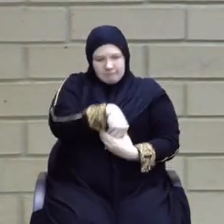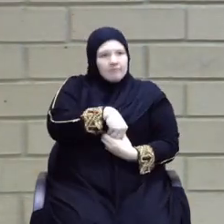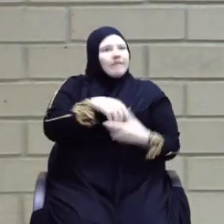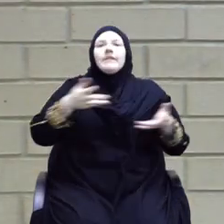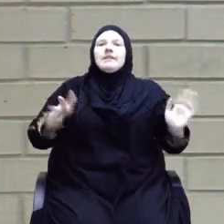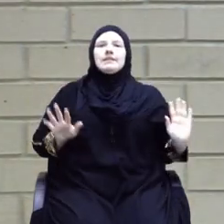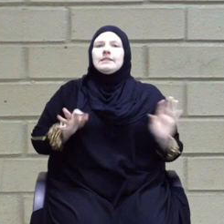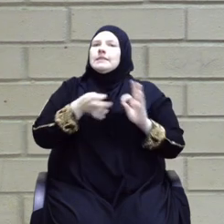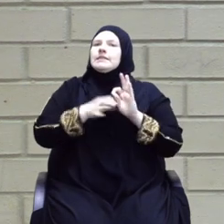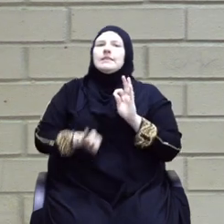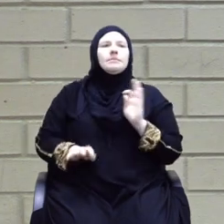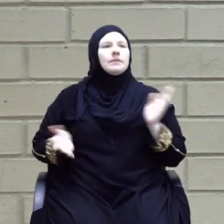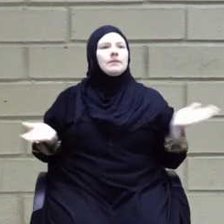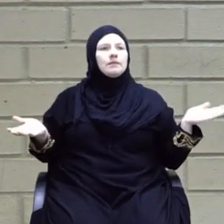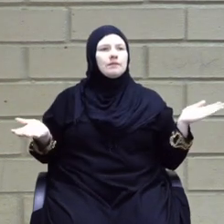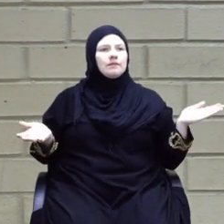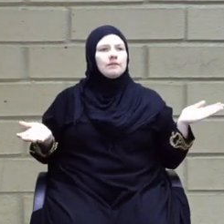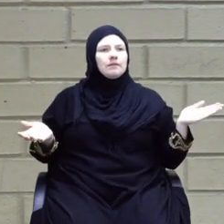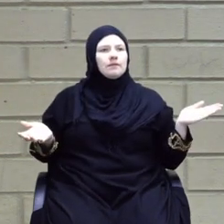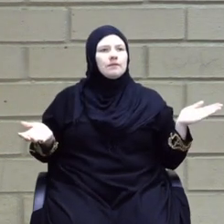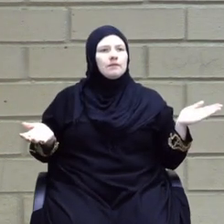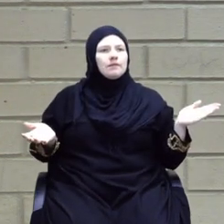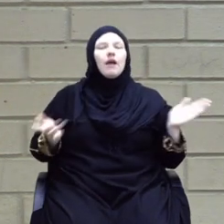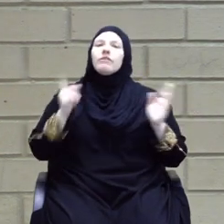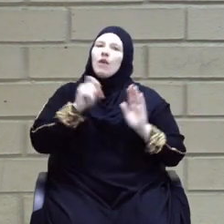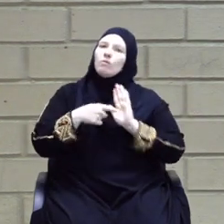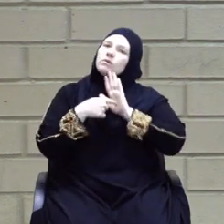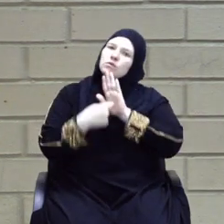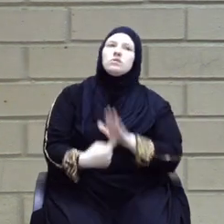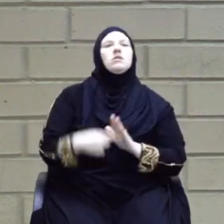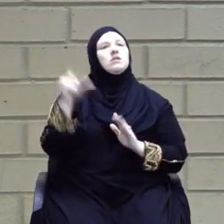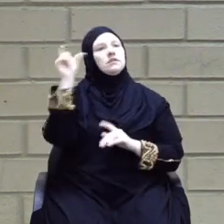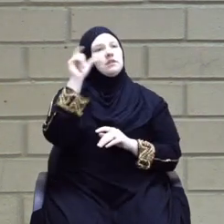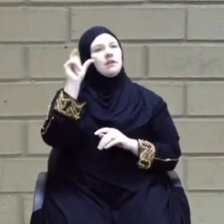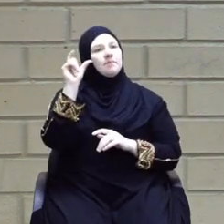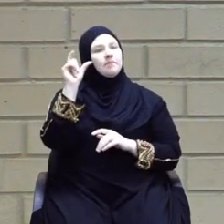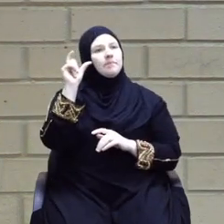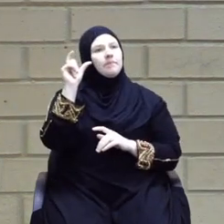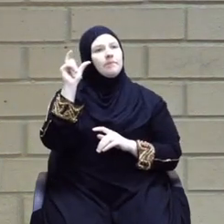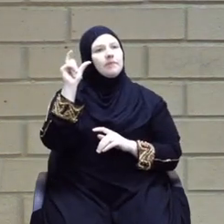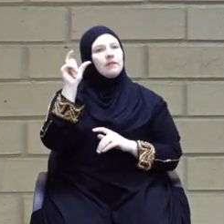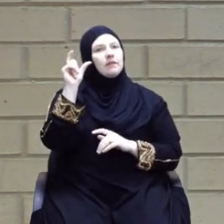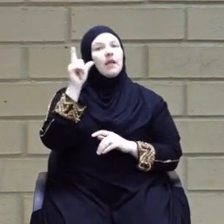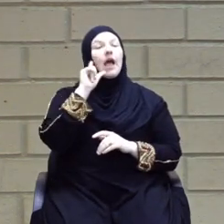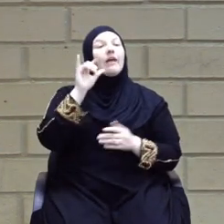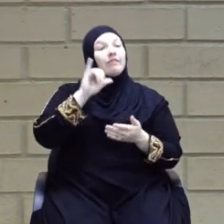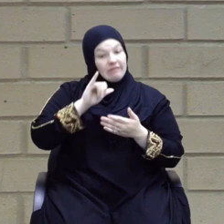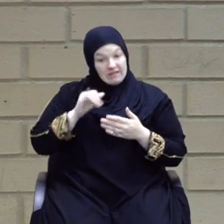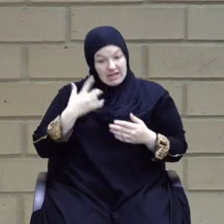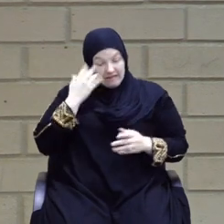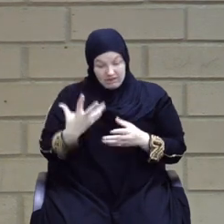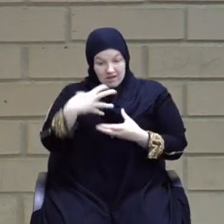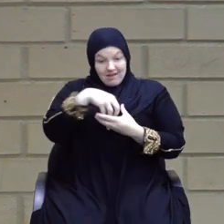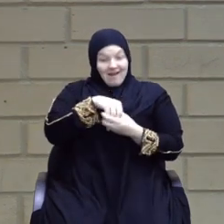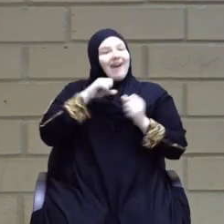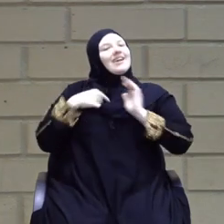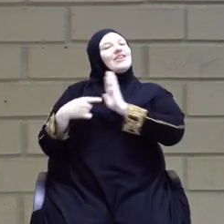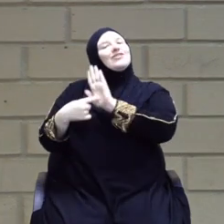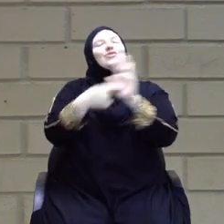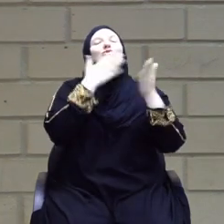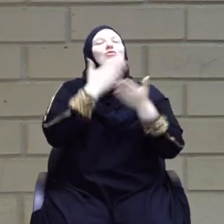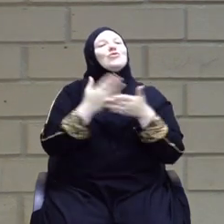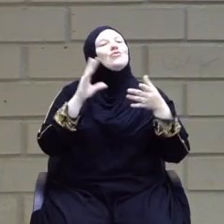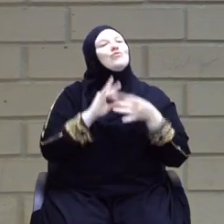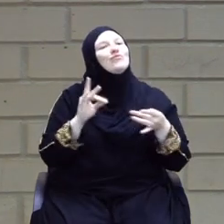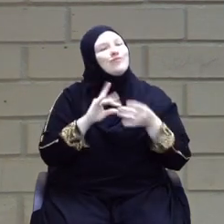make us and qualify us to be among those who are given the good tidings and the glad tidings. فَطُوبَ